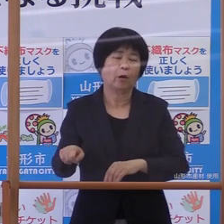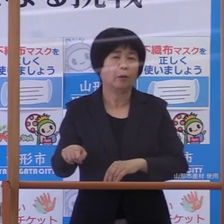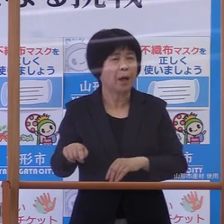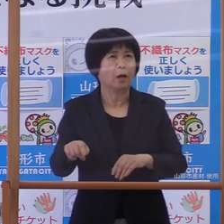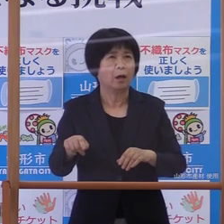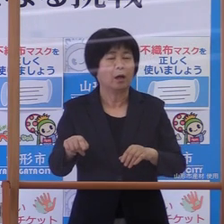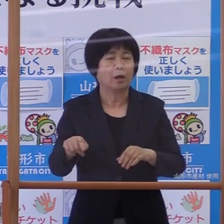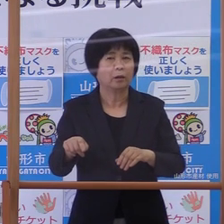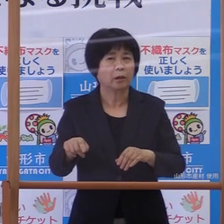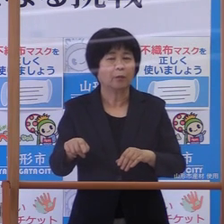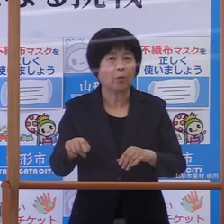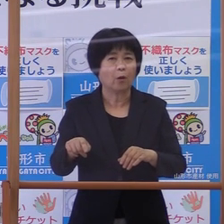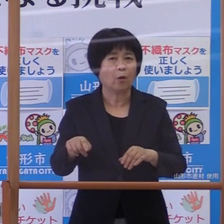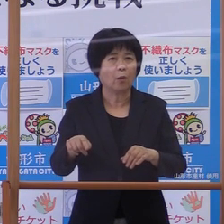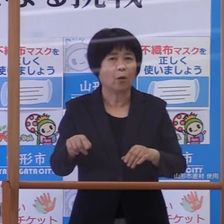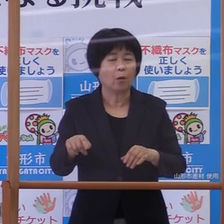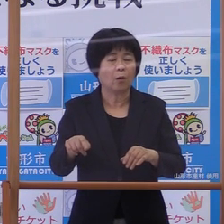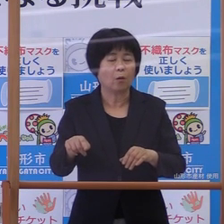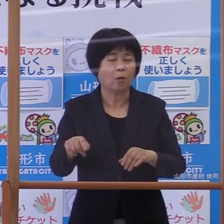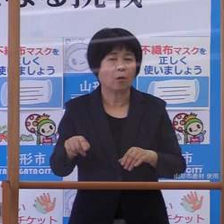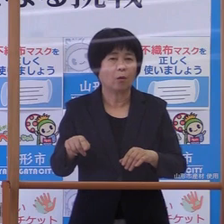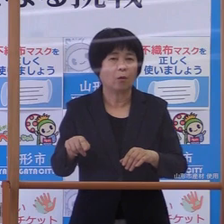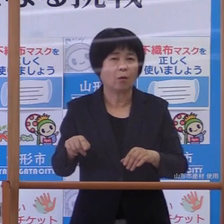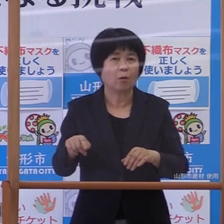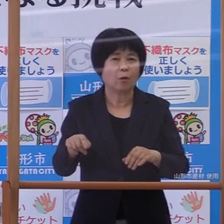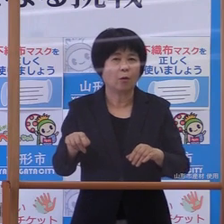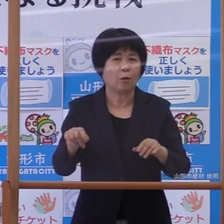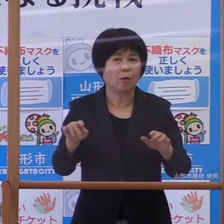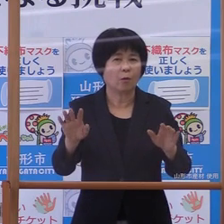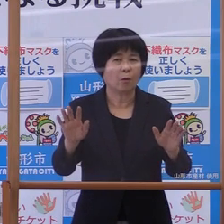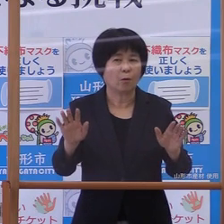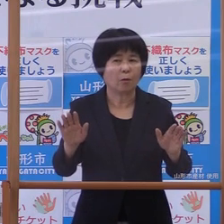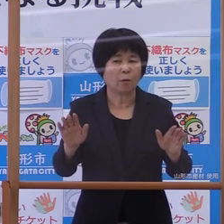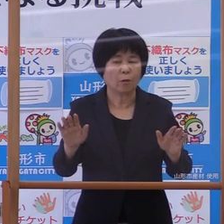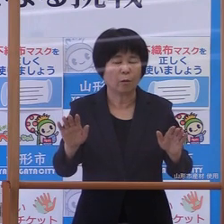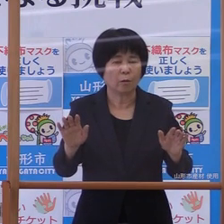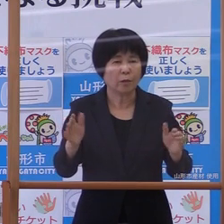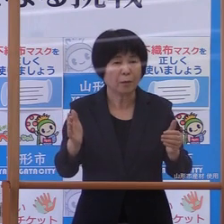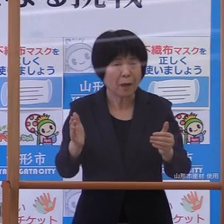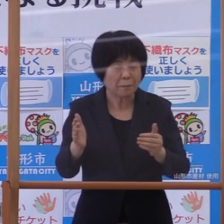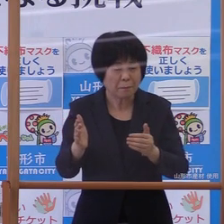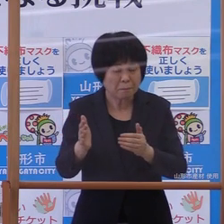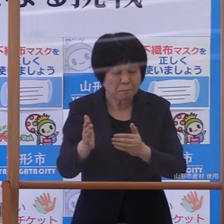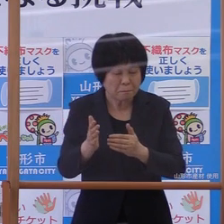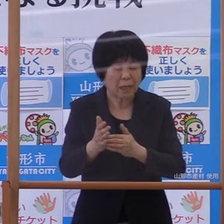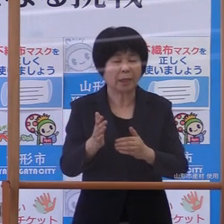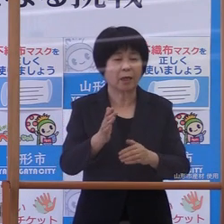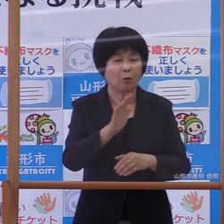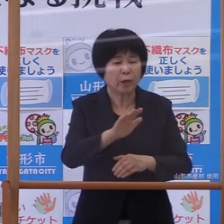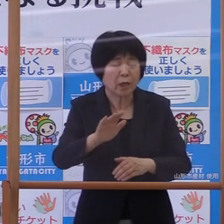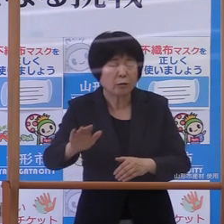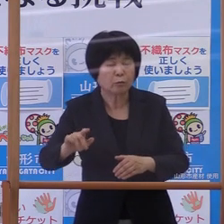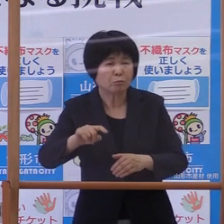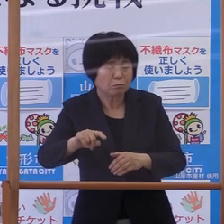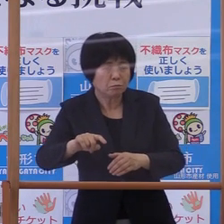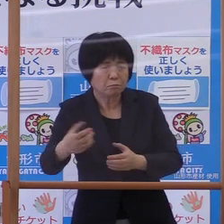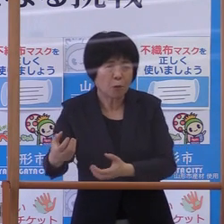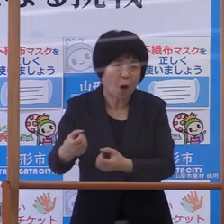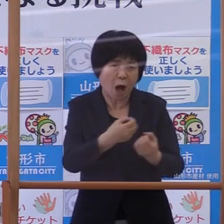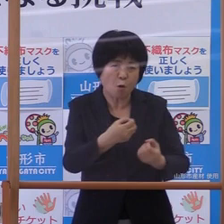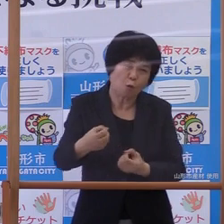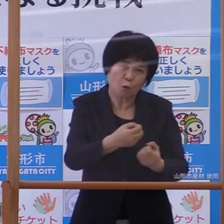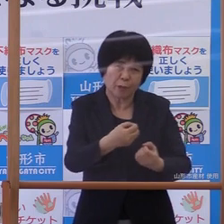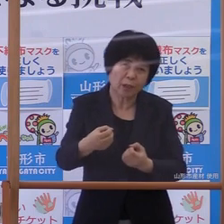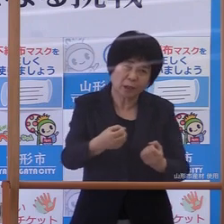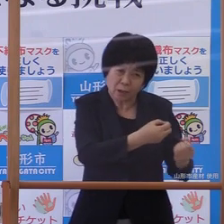ぶこれまであった分もですね、運び出してはいただいておりますけれども、まあ、まだ完全